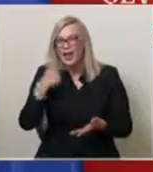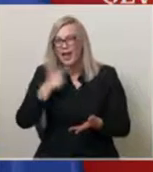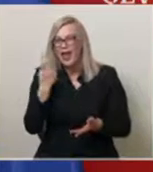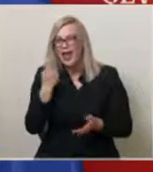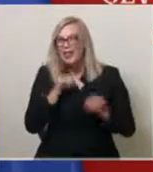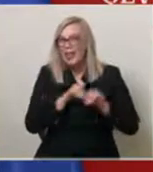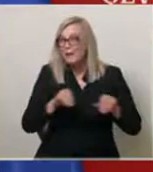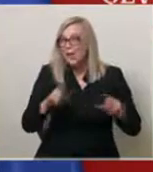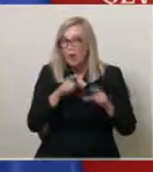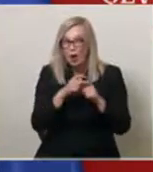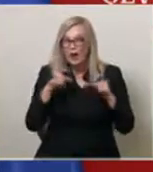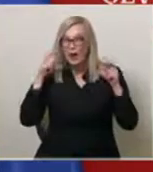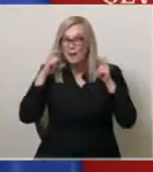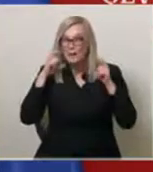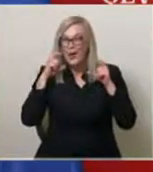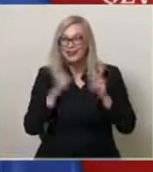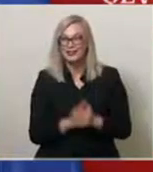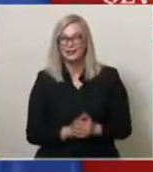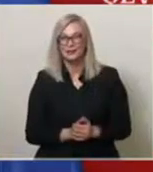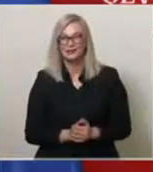1 милион маски.